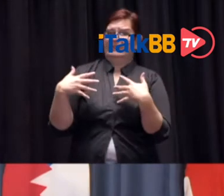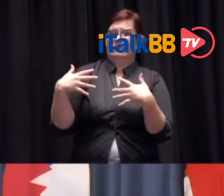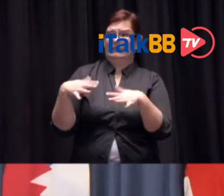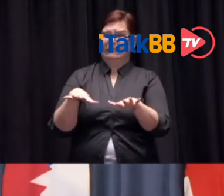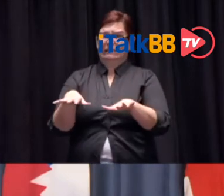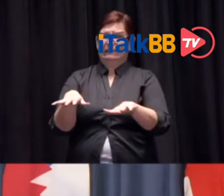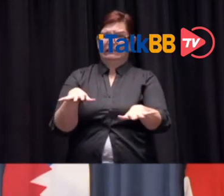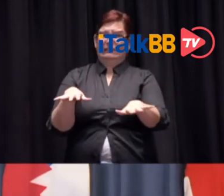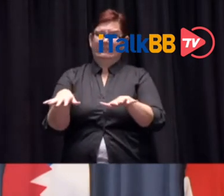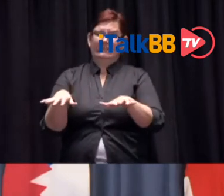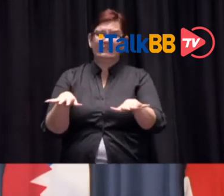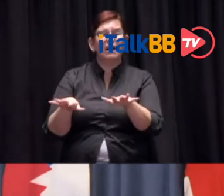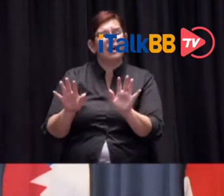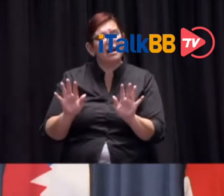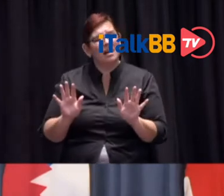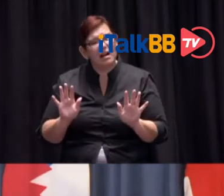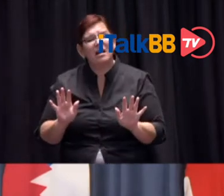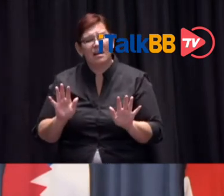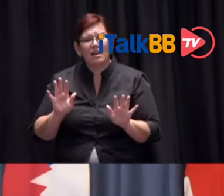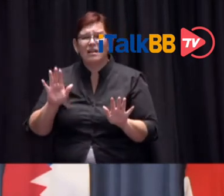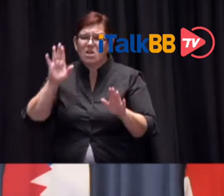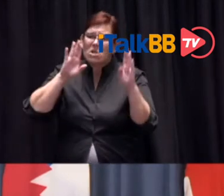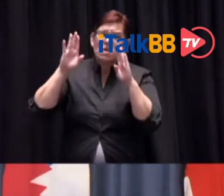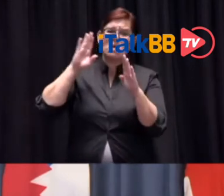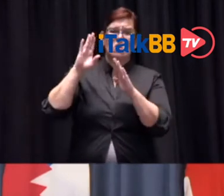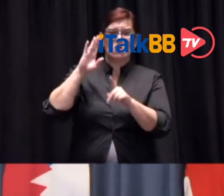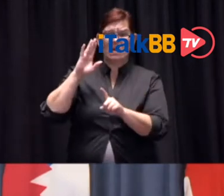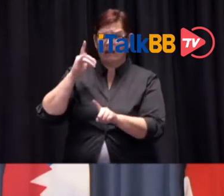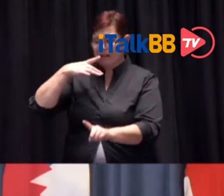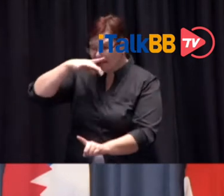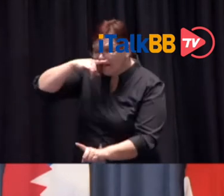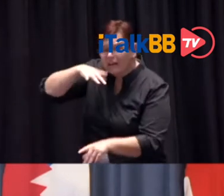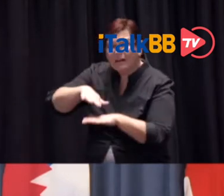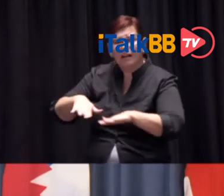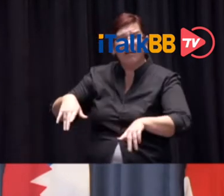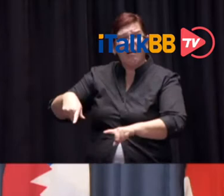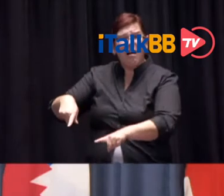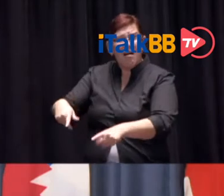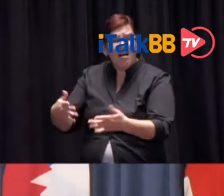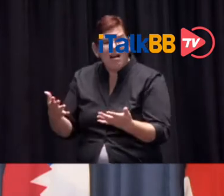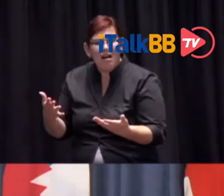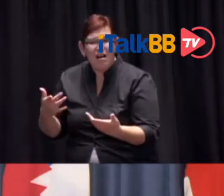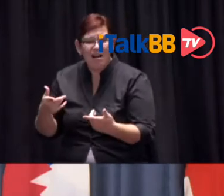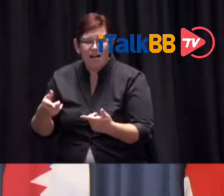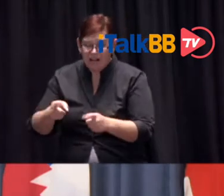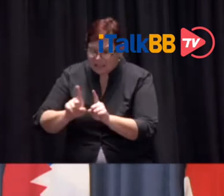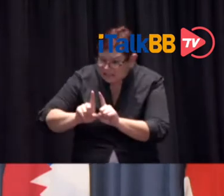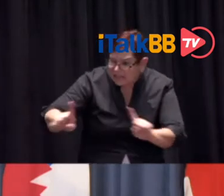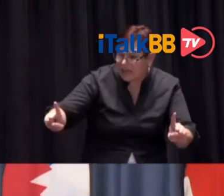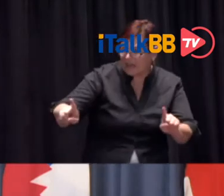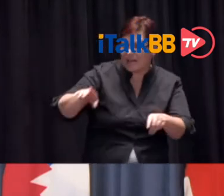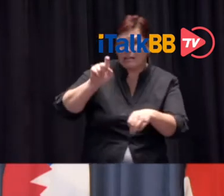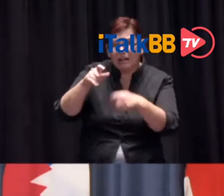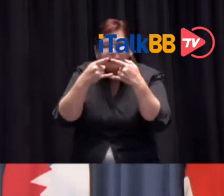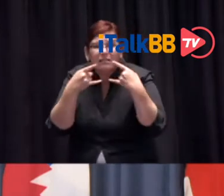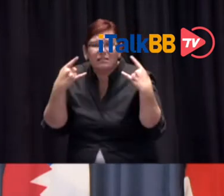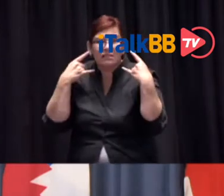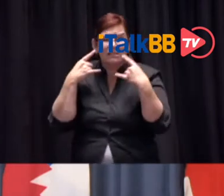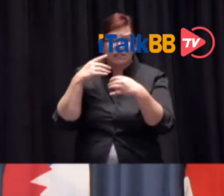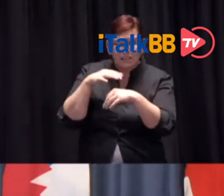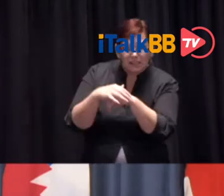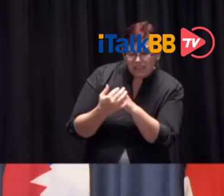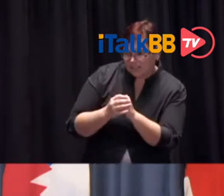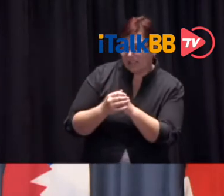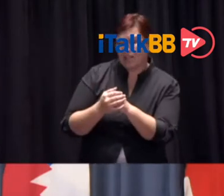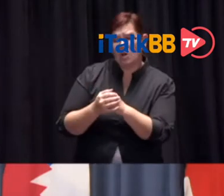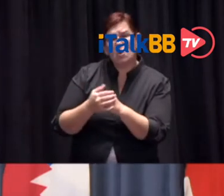传播，没有明显发病浪潮。迪惠纳指，目前没有人能预测本国未来的反弹到底是哪一种情况，但多市必须